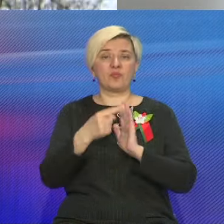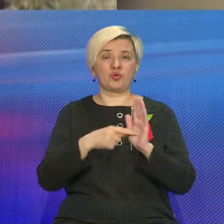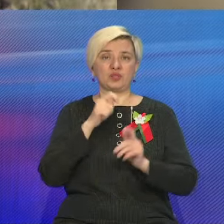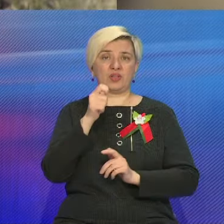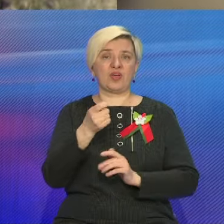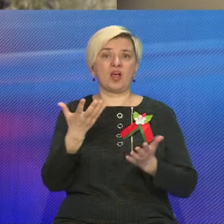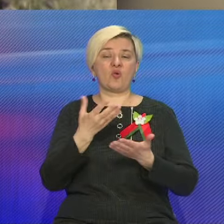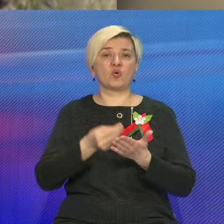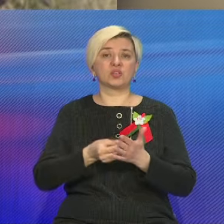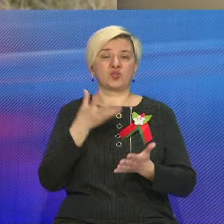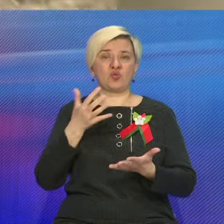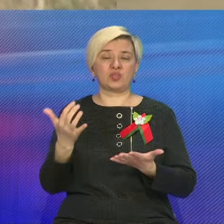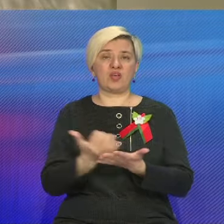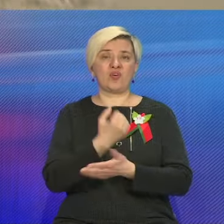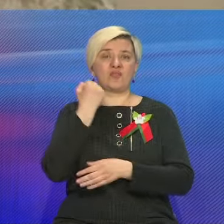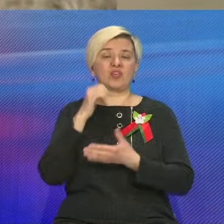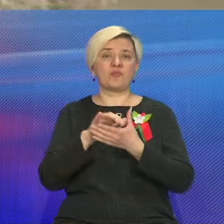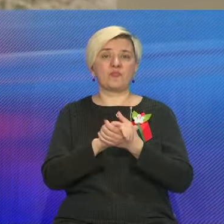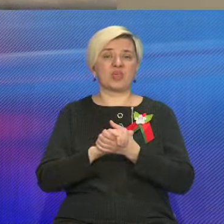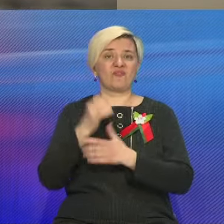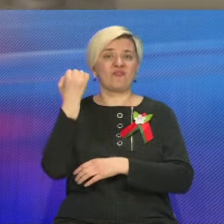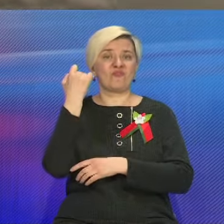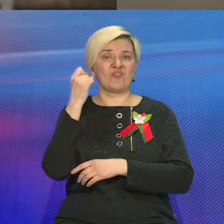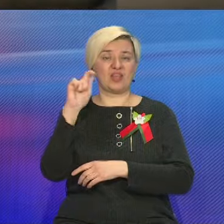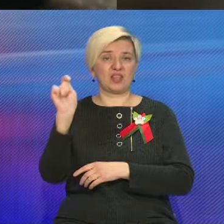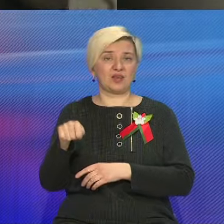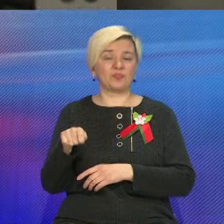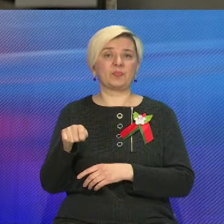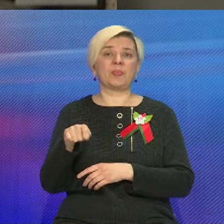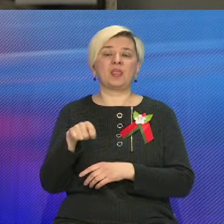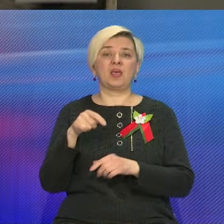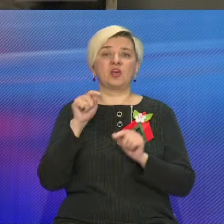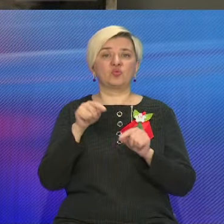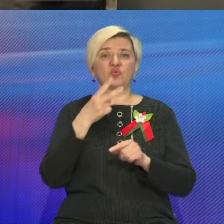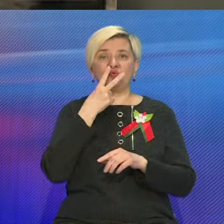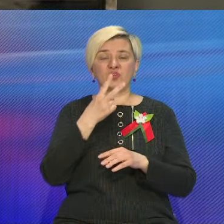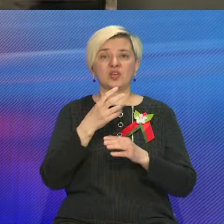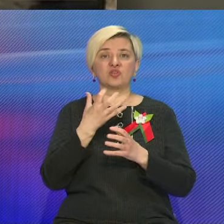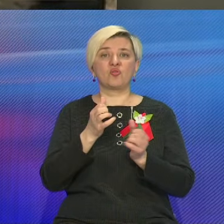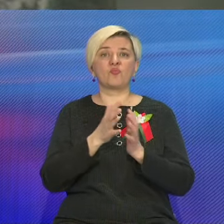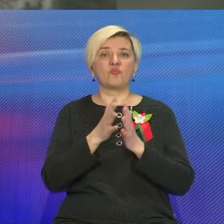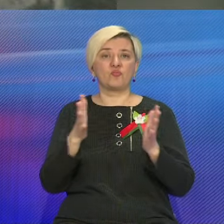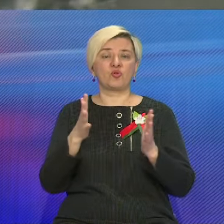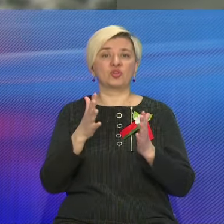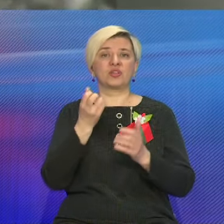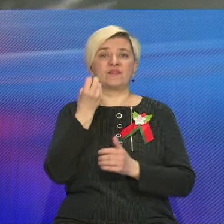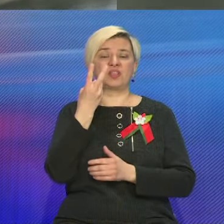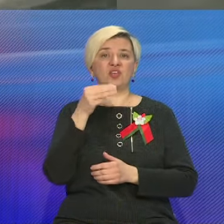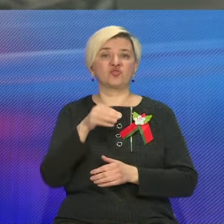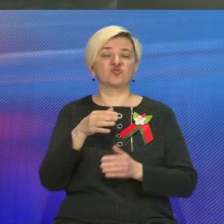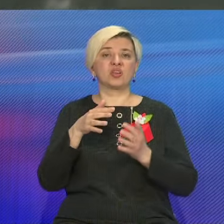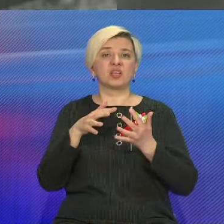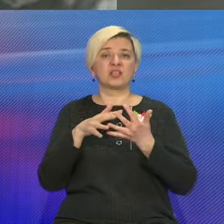вайне. Тут усё на відавоку, як на відавоку і на месцах яшчэ больш чым 12 тысяч сельскіх населеных пунктаў, часткова ці